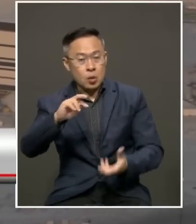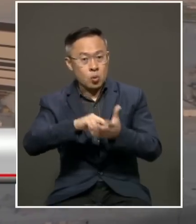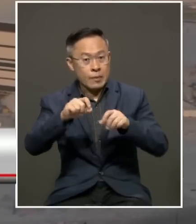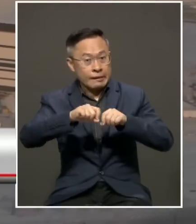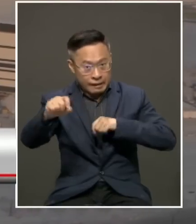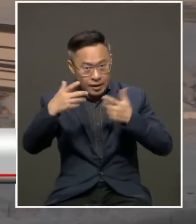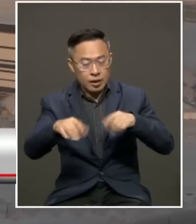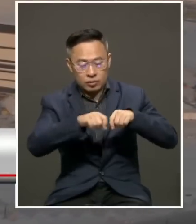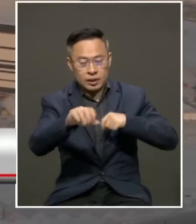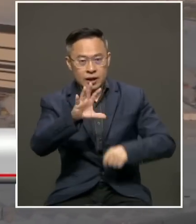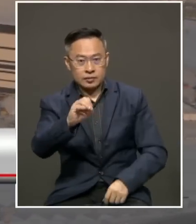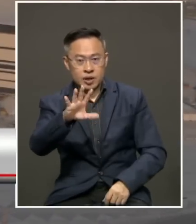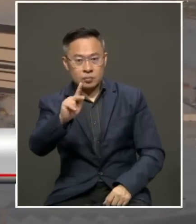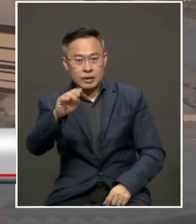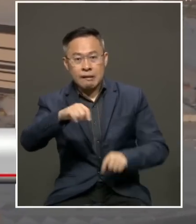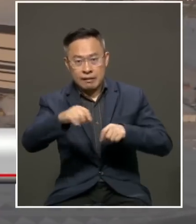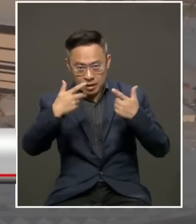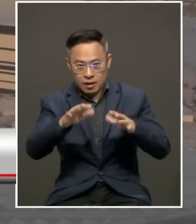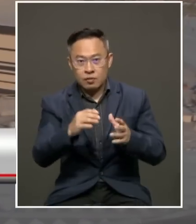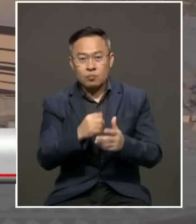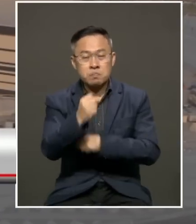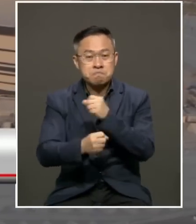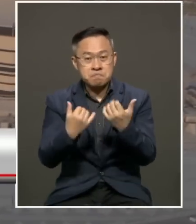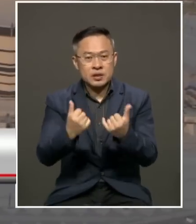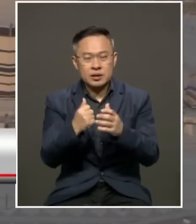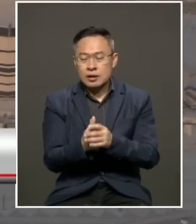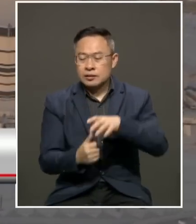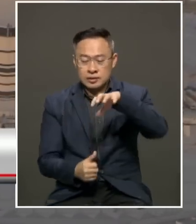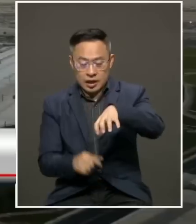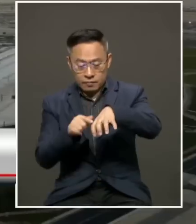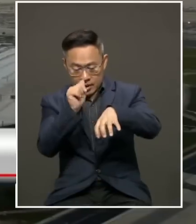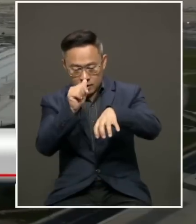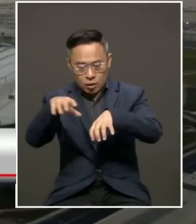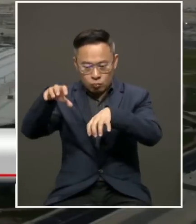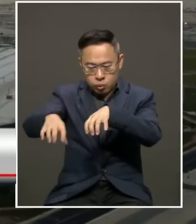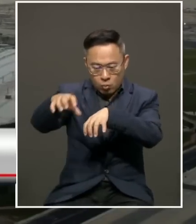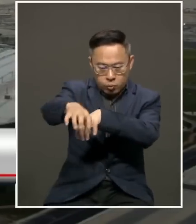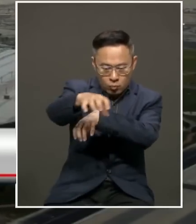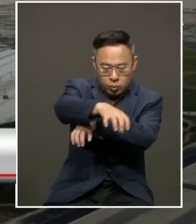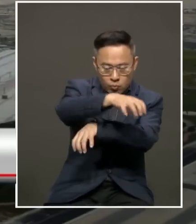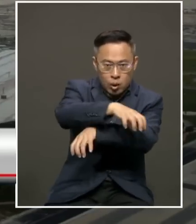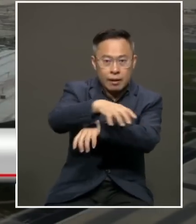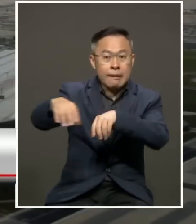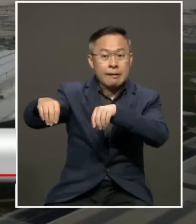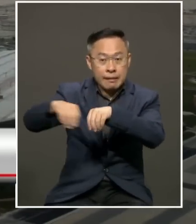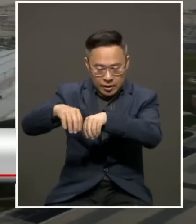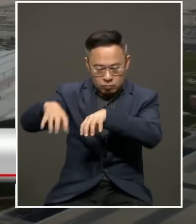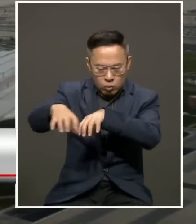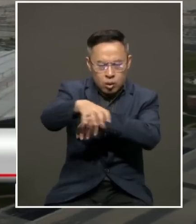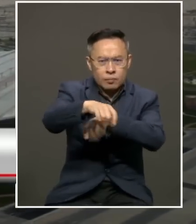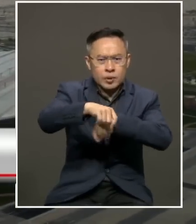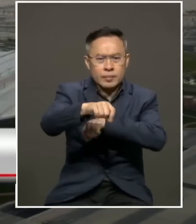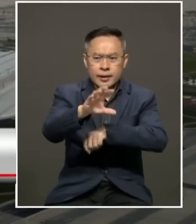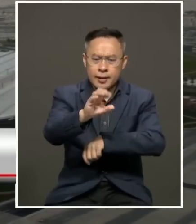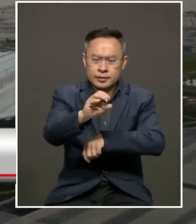นะมากสุดแล้วเพราะเขาบอกว่าการแข่งขันฟุตบอลโลกครั้งเนี้ยทั้ง 8สนามส่วนมากเนี่ยจะห่างจากกรุงโดฮาไม่ประมาณ